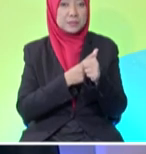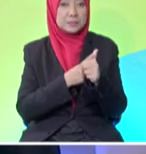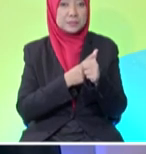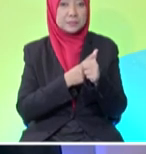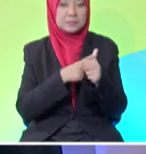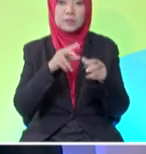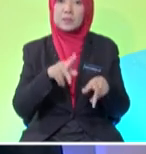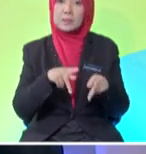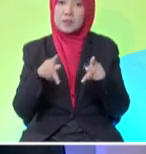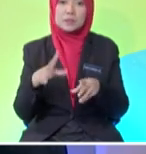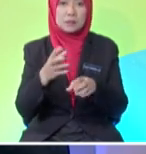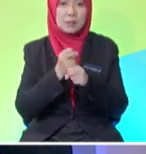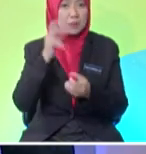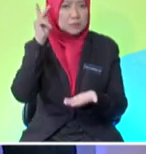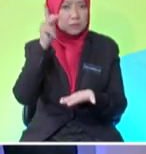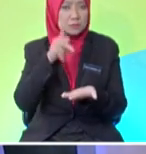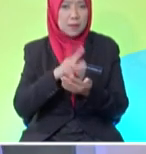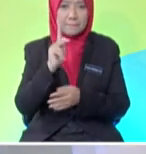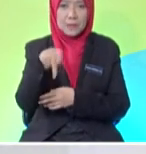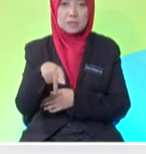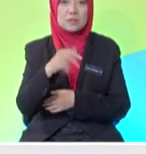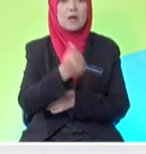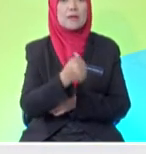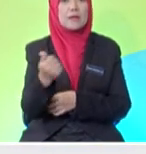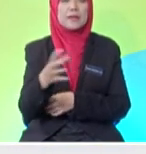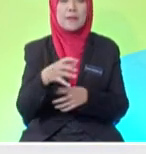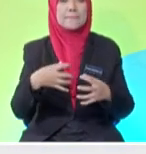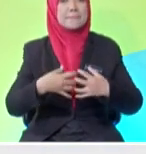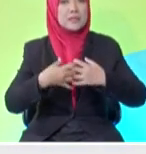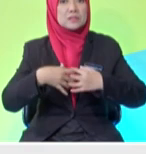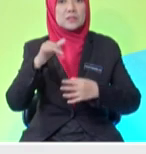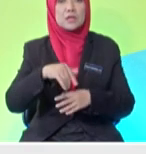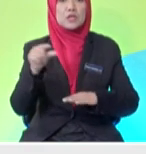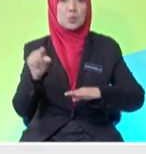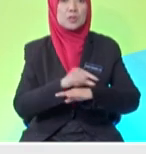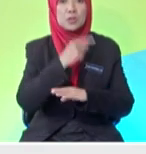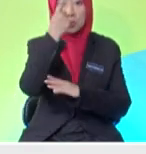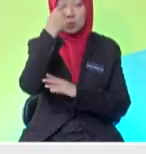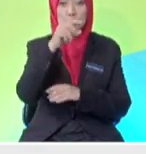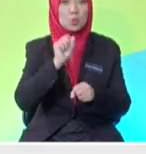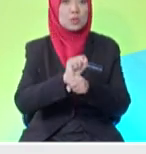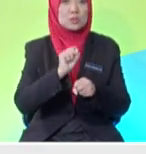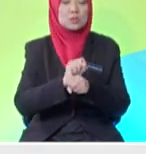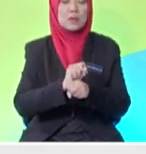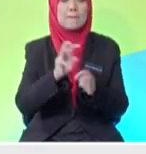pelajar dapat mengenal pasti jenis alat dan mesin yang digunakan untuk kerja